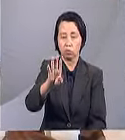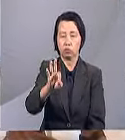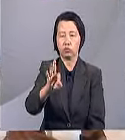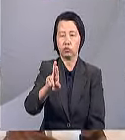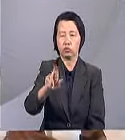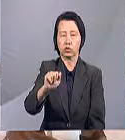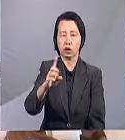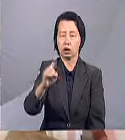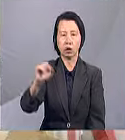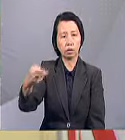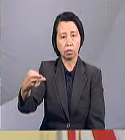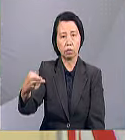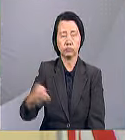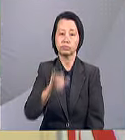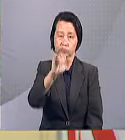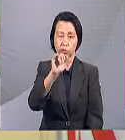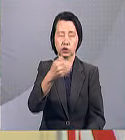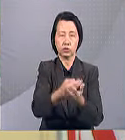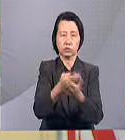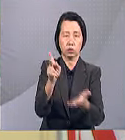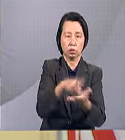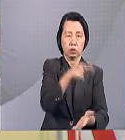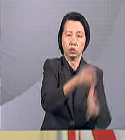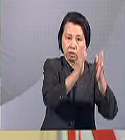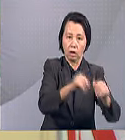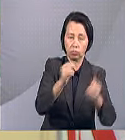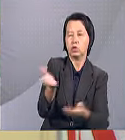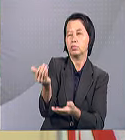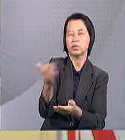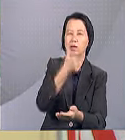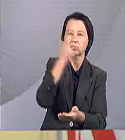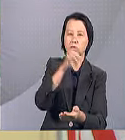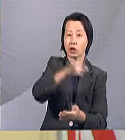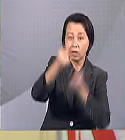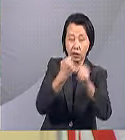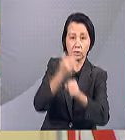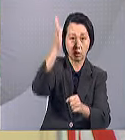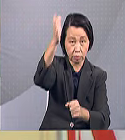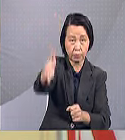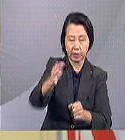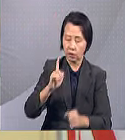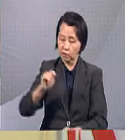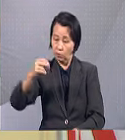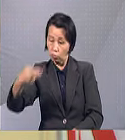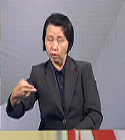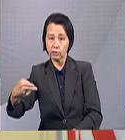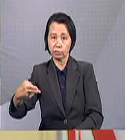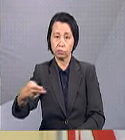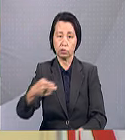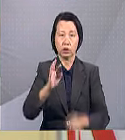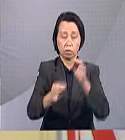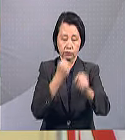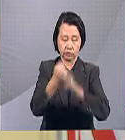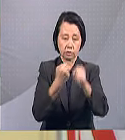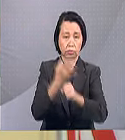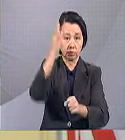Ya. Masalah refund, dia boleh minta apa, tak jadi masalah, insyaAllah tabung haji bersedia, sebab itu hak dia. Dia tak